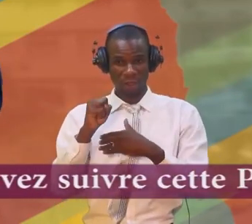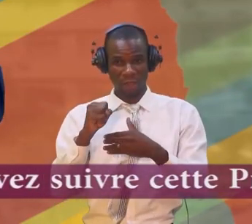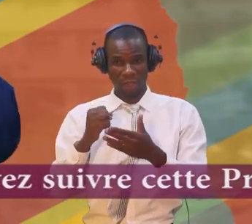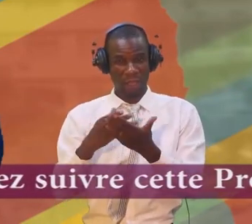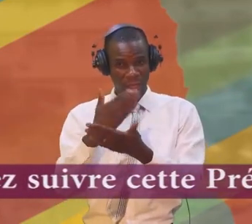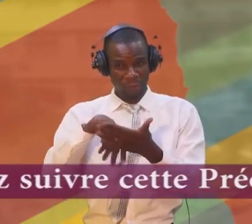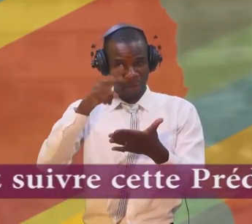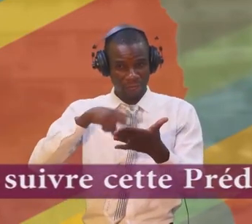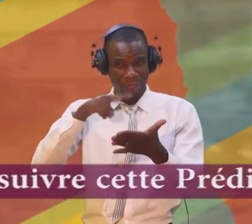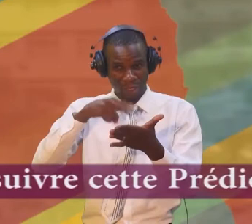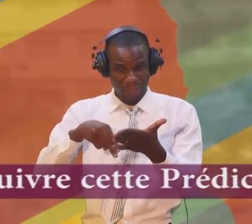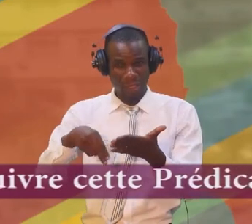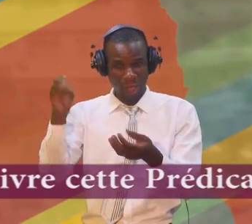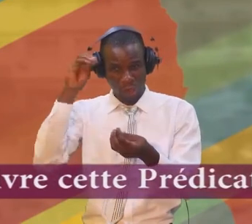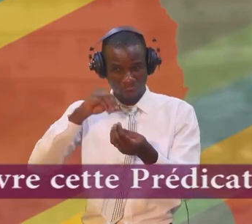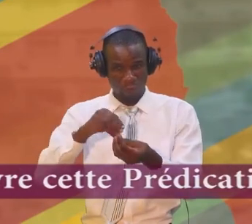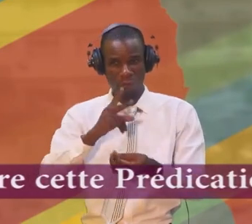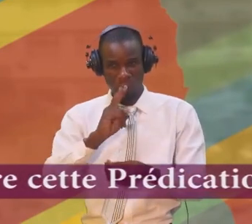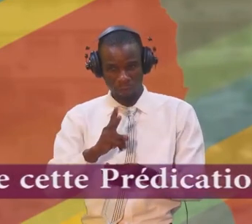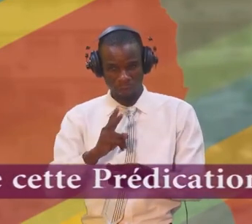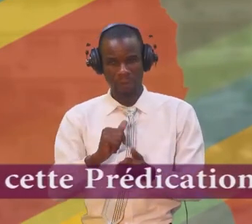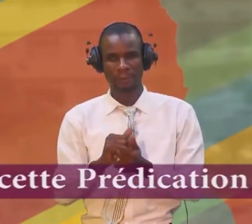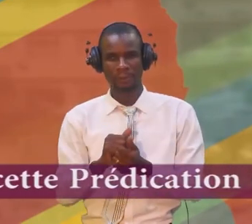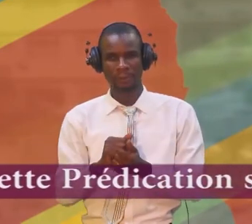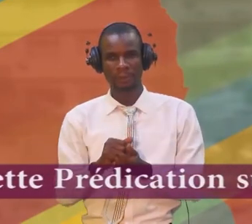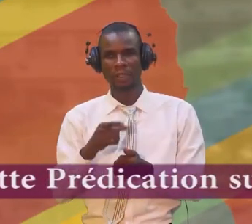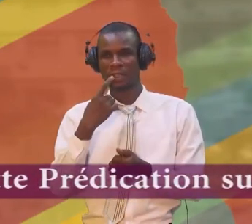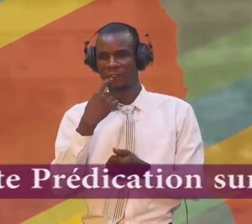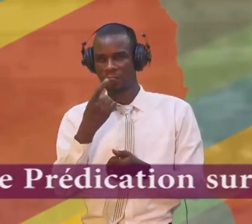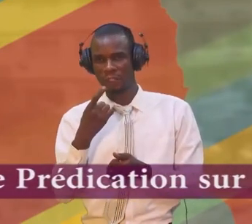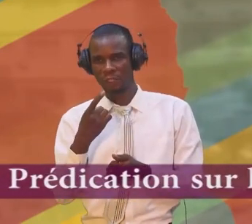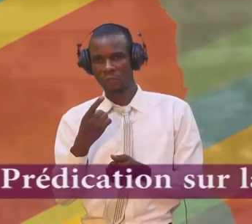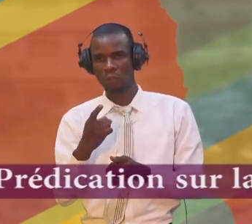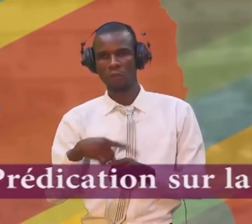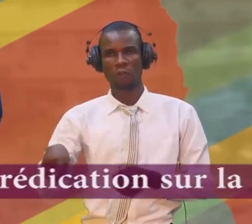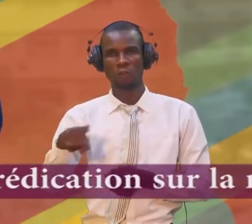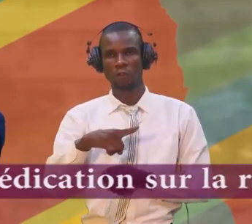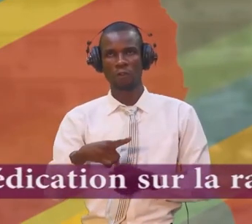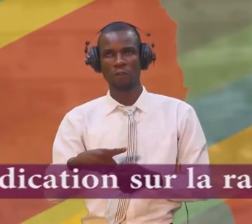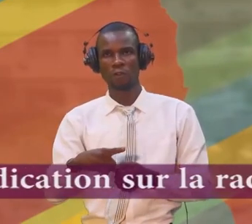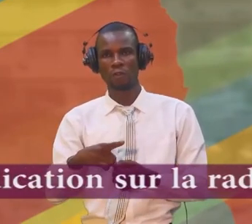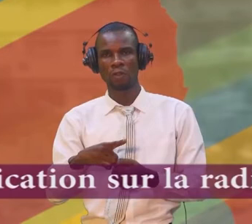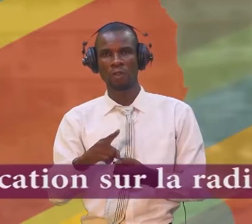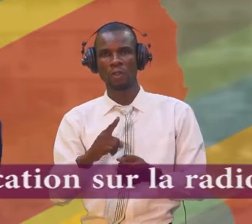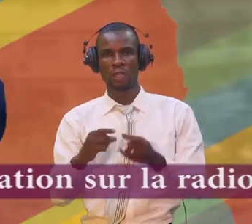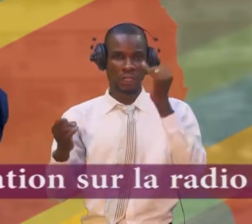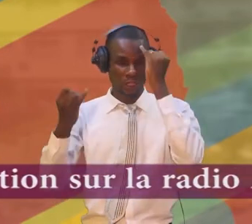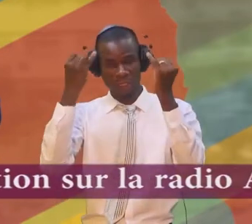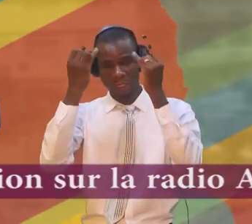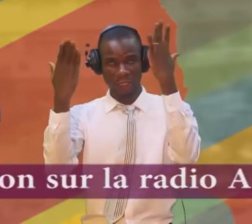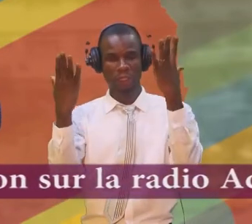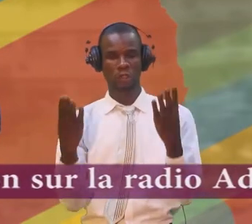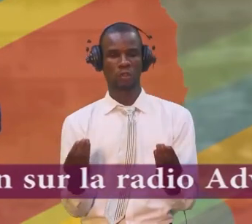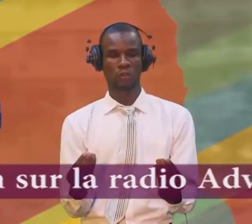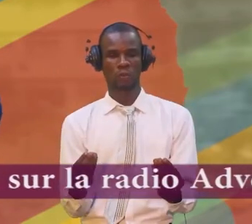Na ukirudi kusoma hiyo shairi utagundua kwamba Mungu maneno yake ni